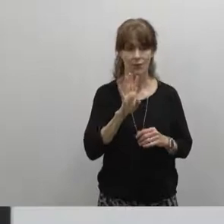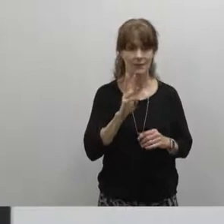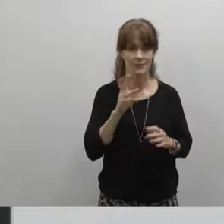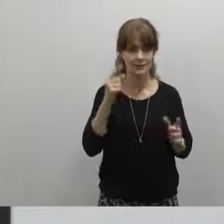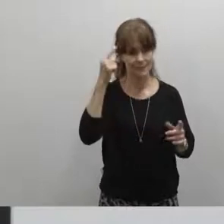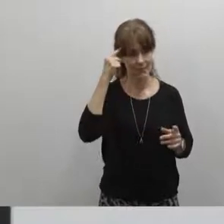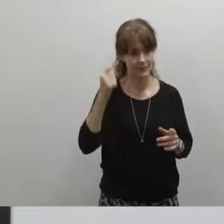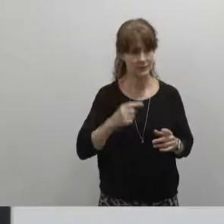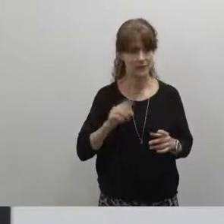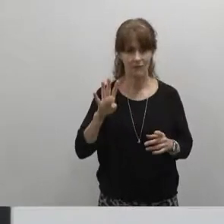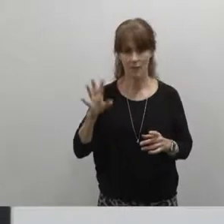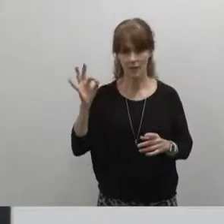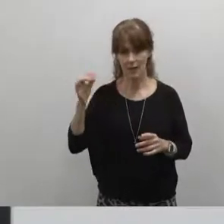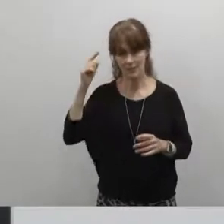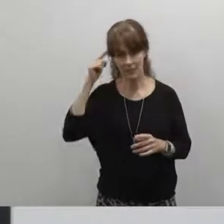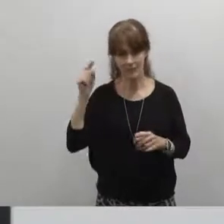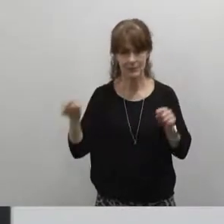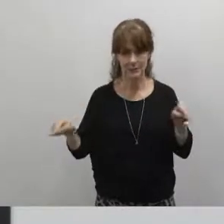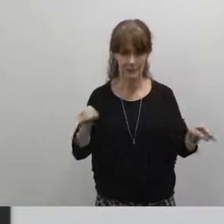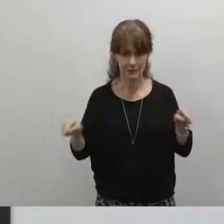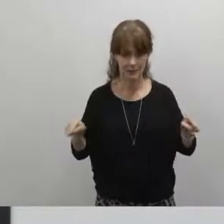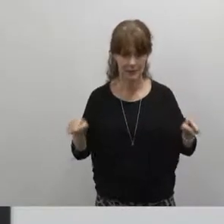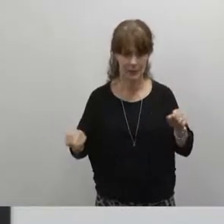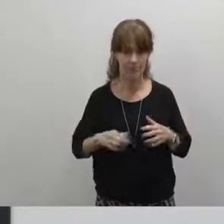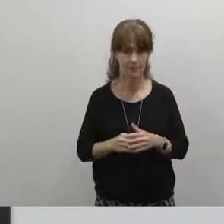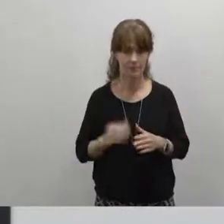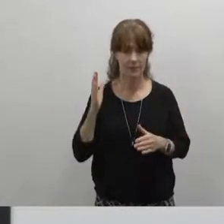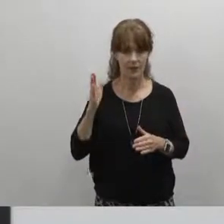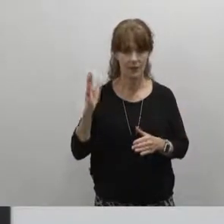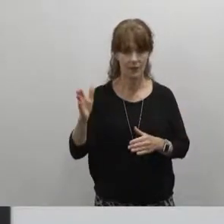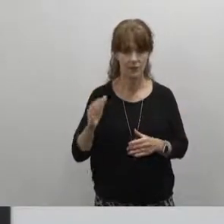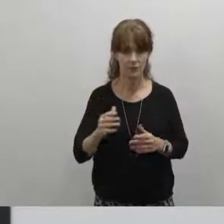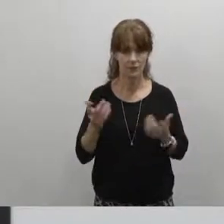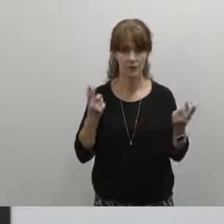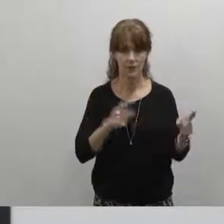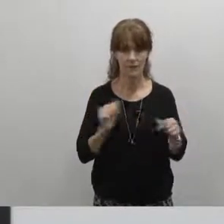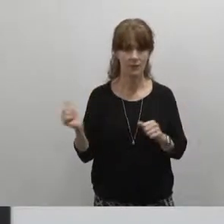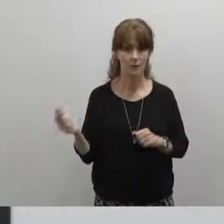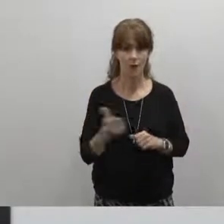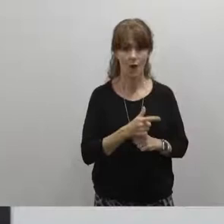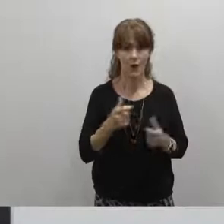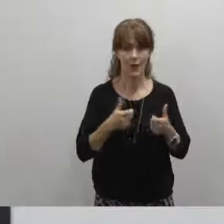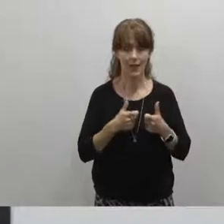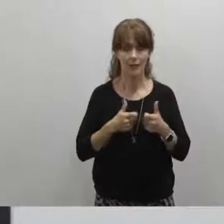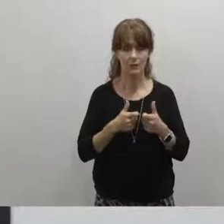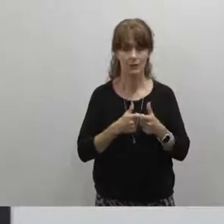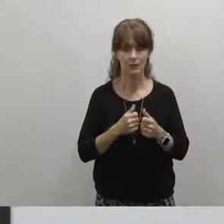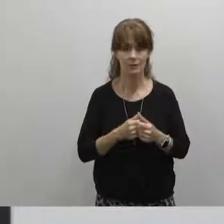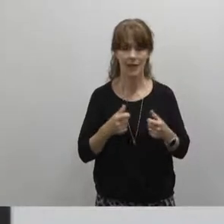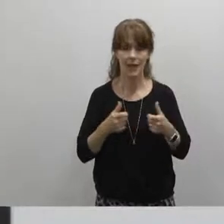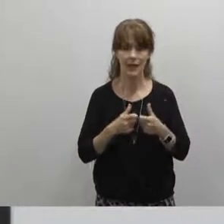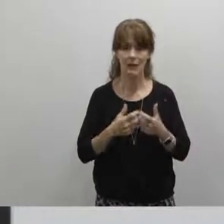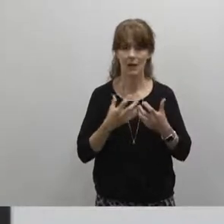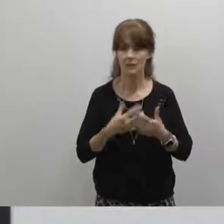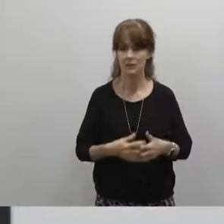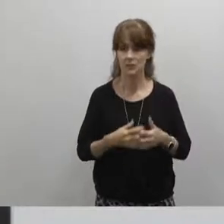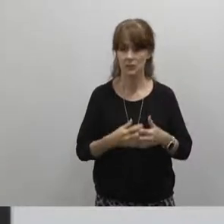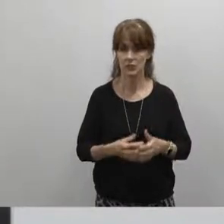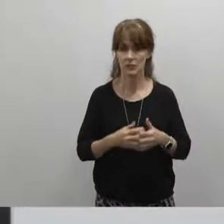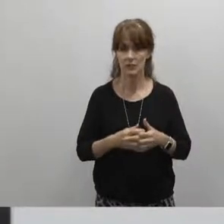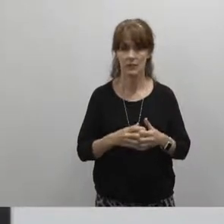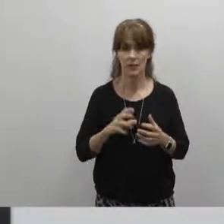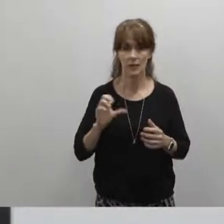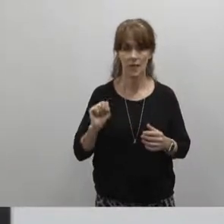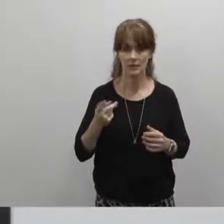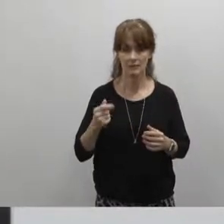cho đôi chia dương khơi nhá cứ thà rốt dún kê thư dạng mấy cứ thà nằm bay si ao vị si sang tịch nó đó đôi chia